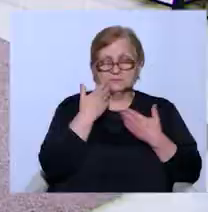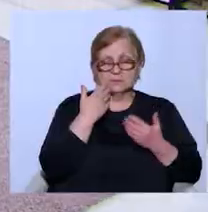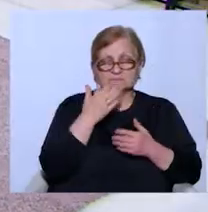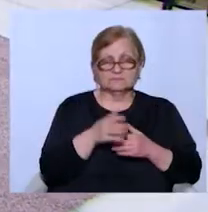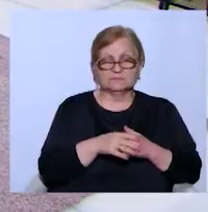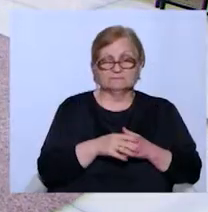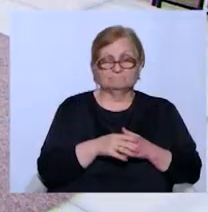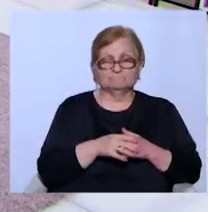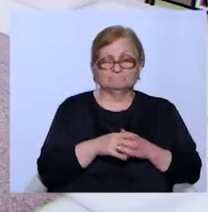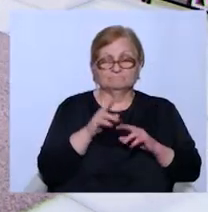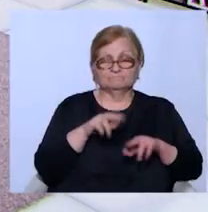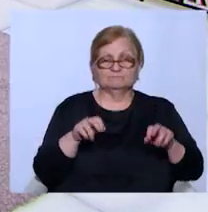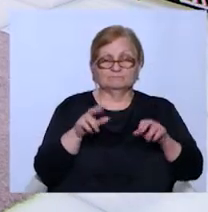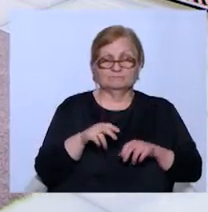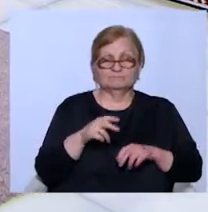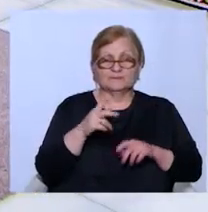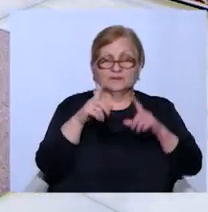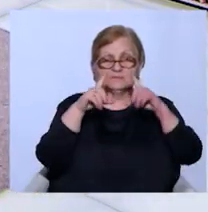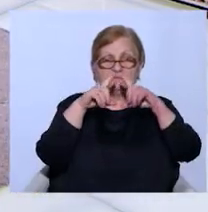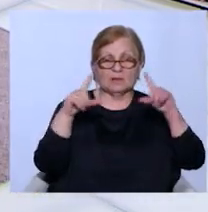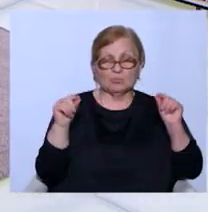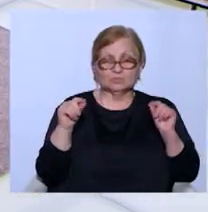ესეა? განვიხილოთ ახლა სამკუთხედი